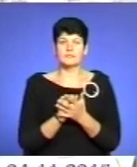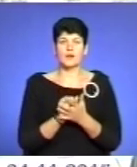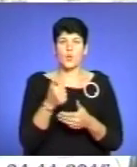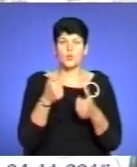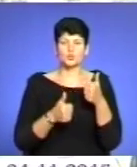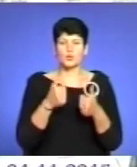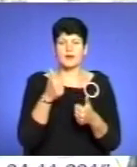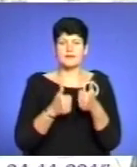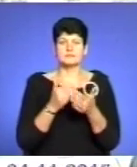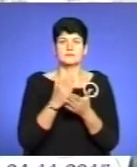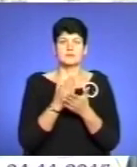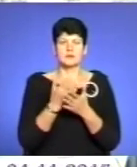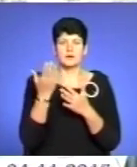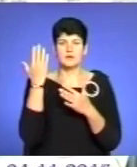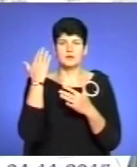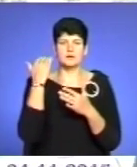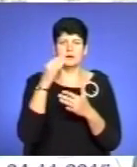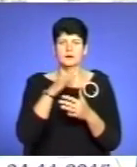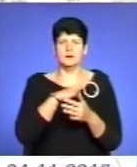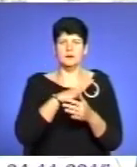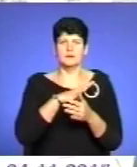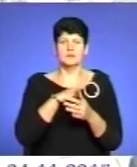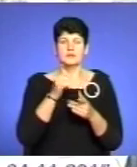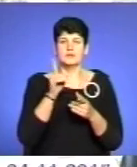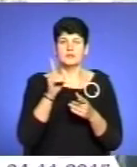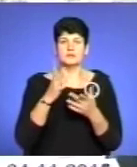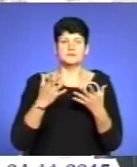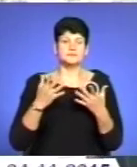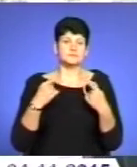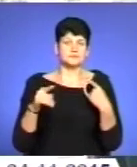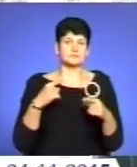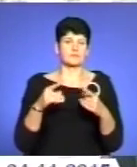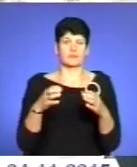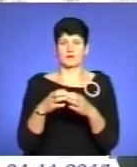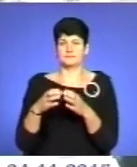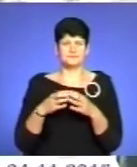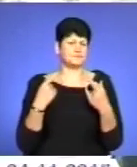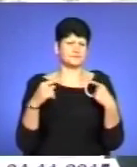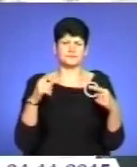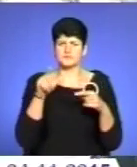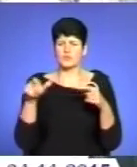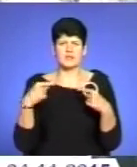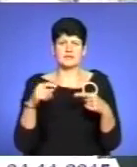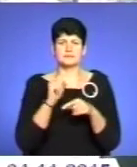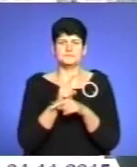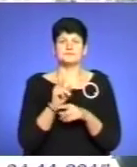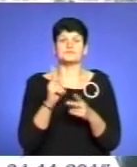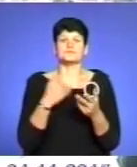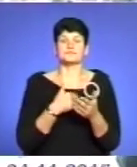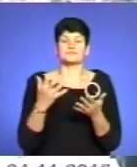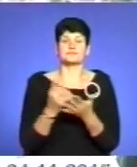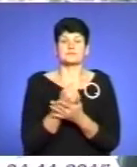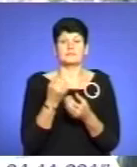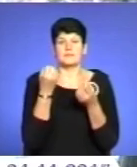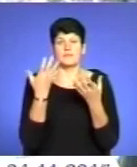конкуренти, деякі ті, що були, я раніше виступав, зараз вони або переходять іншу дехто категорію, тому що люди різні завдання ставлять, хтось хоче виграти, хтось поборотися,